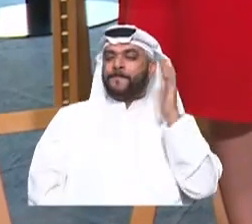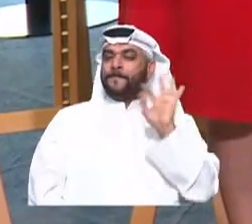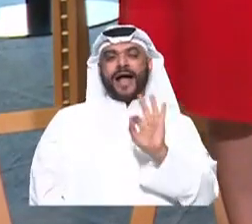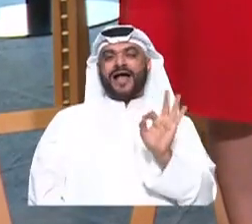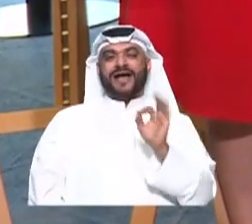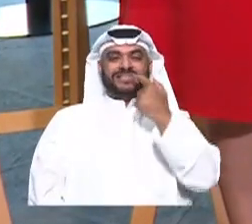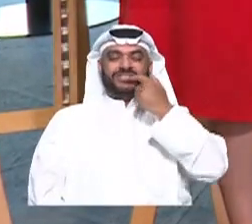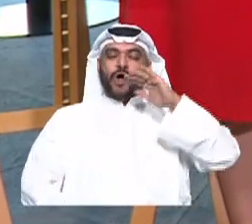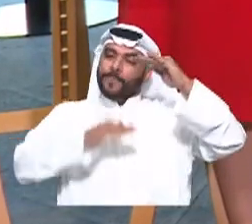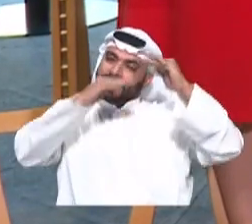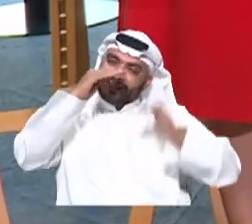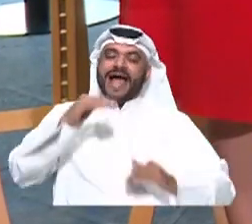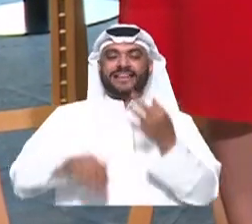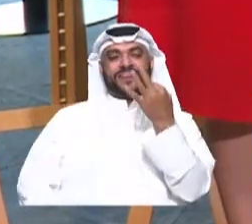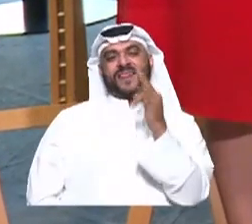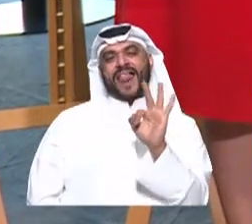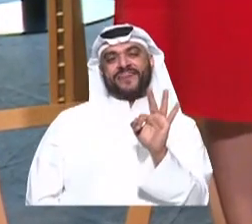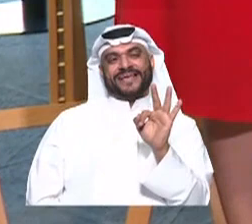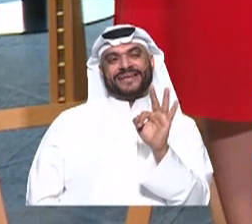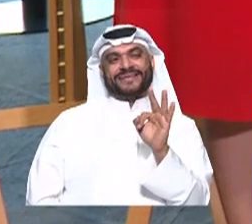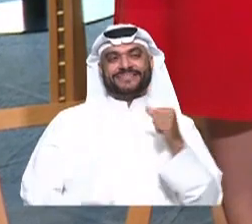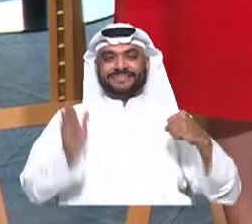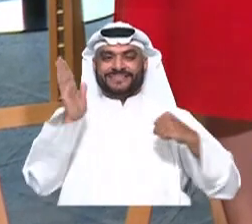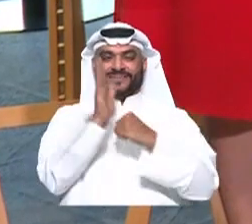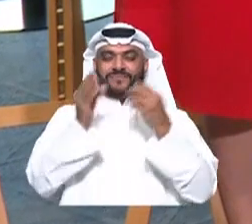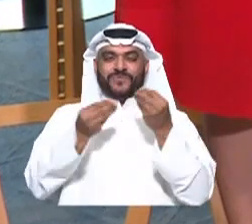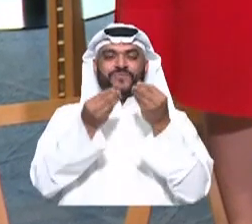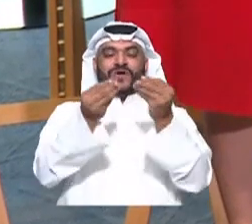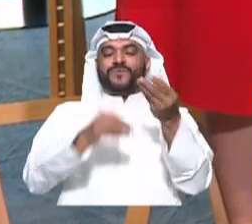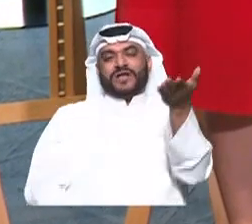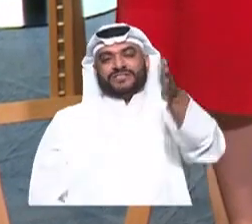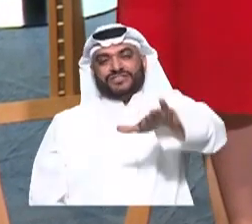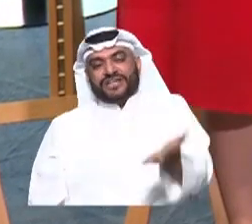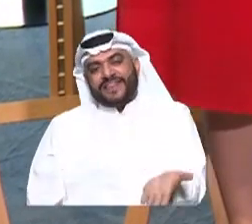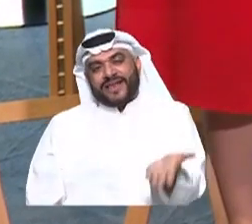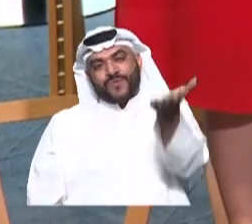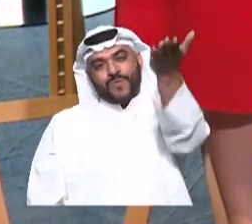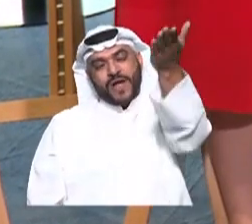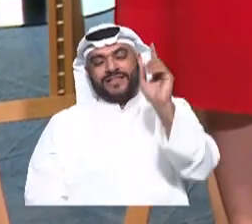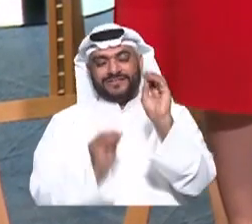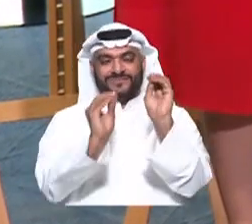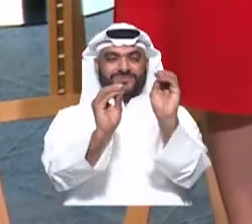وفترة الشهادة للشهداء الكويت، لكن